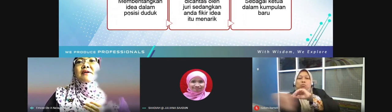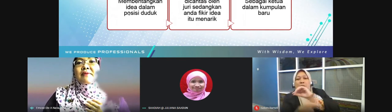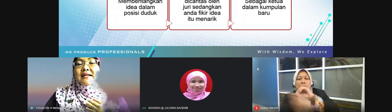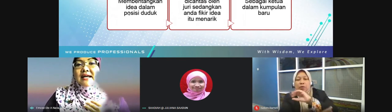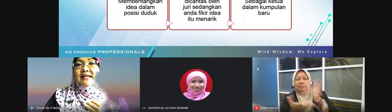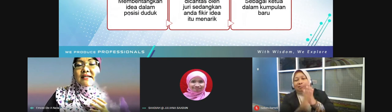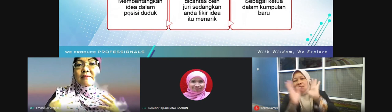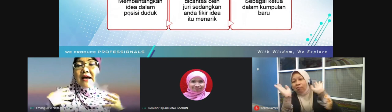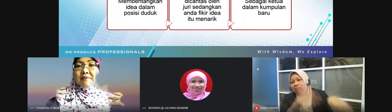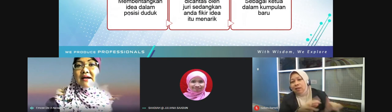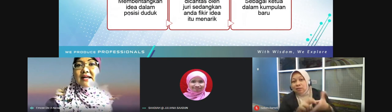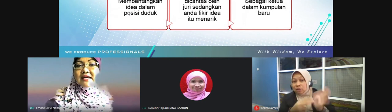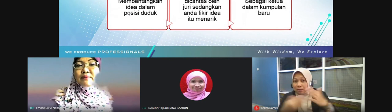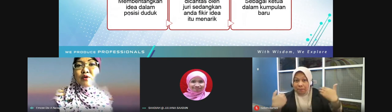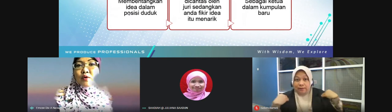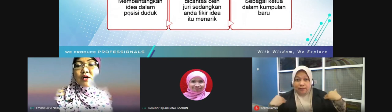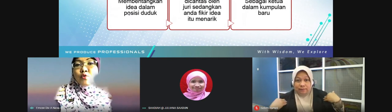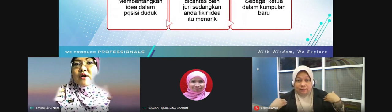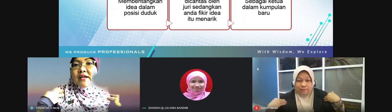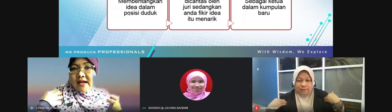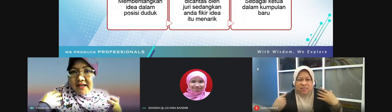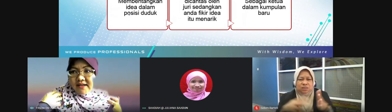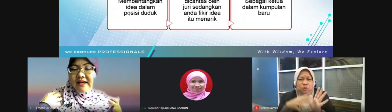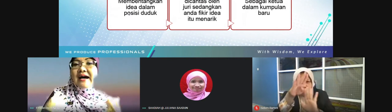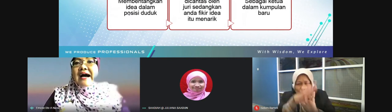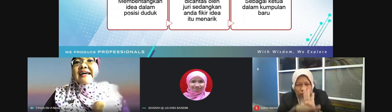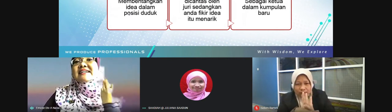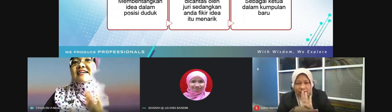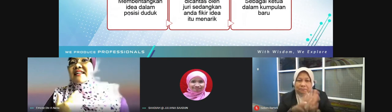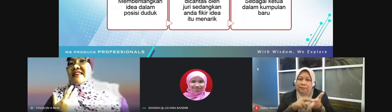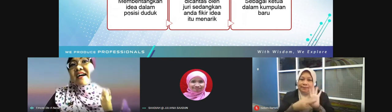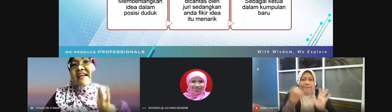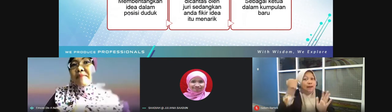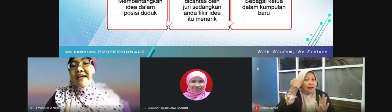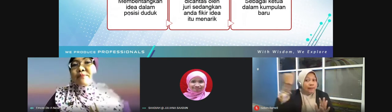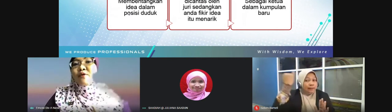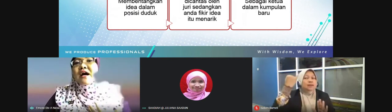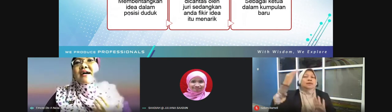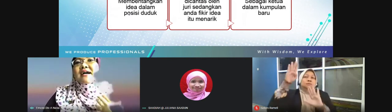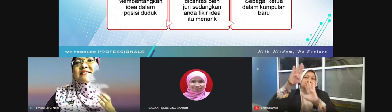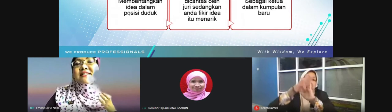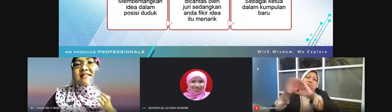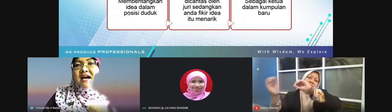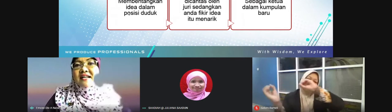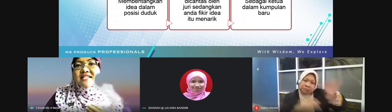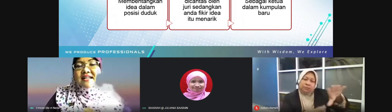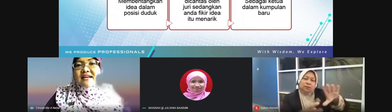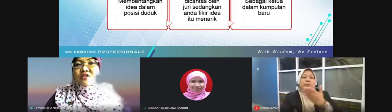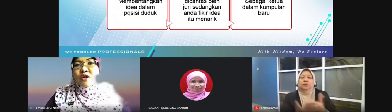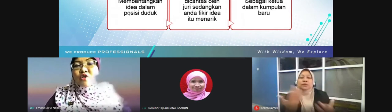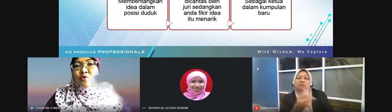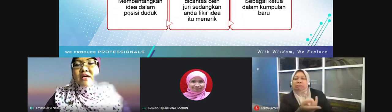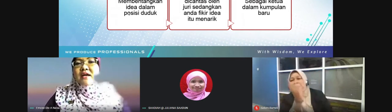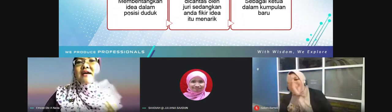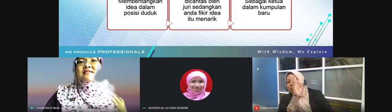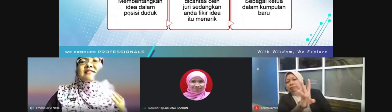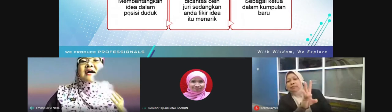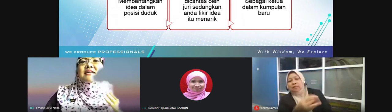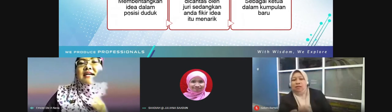kita badan kita menunjukkan kurang yakin, idea kita yang nak bagi pun akan senang dicantas oleh